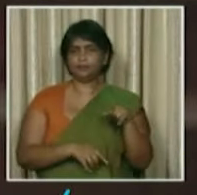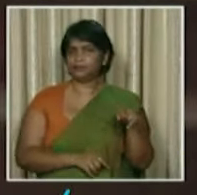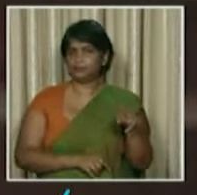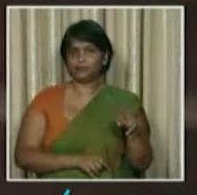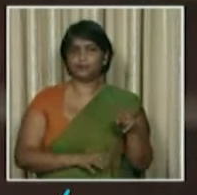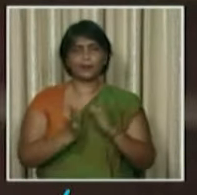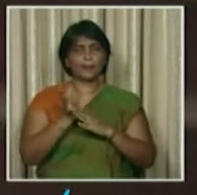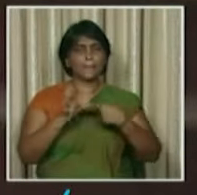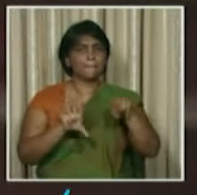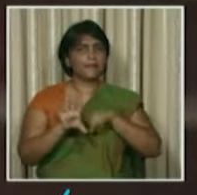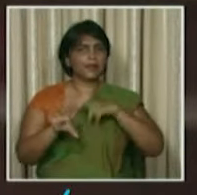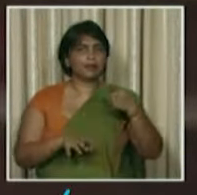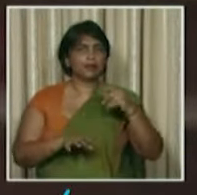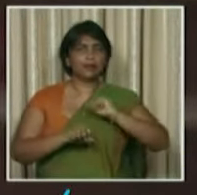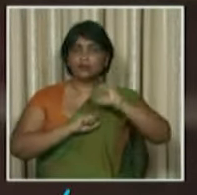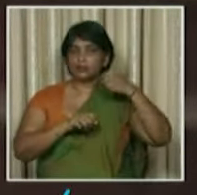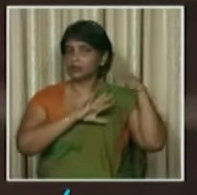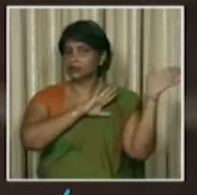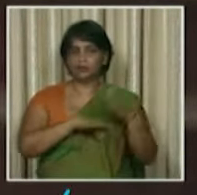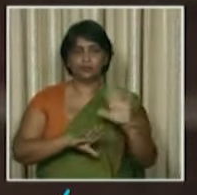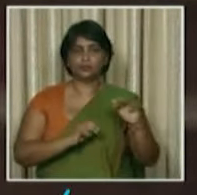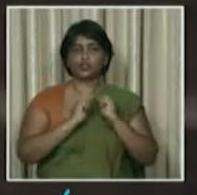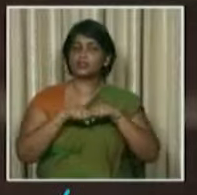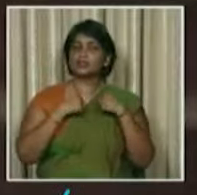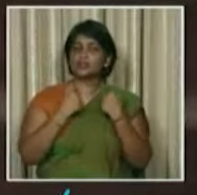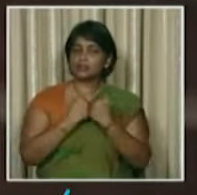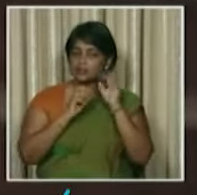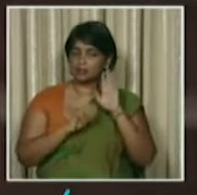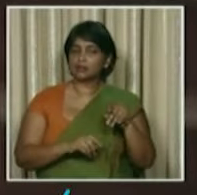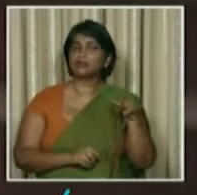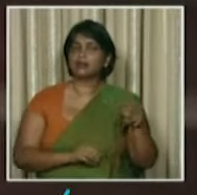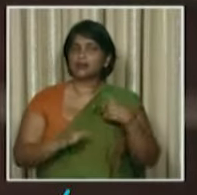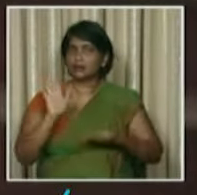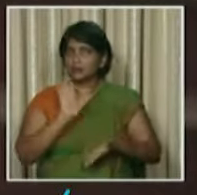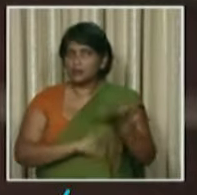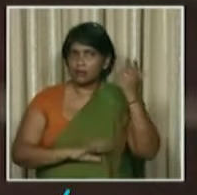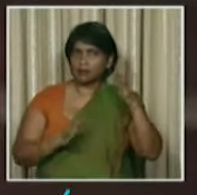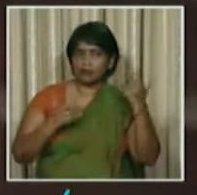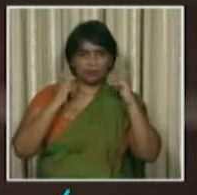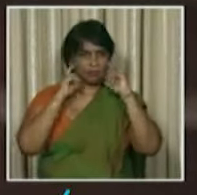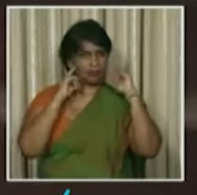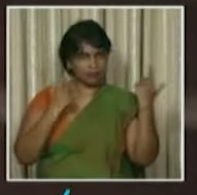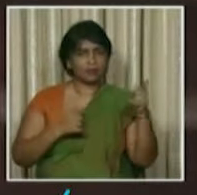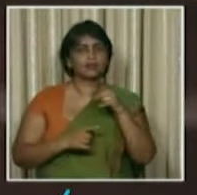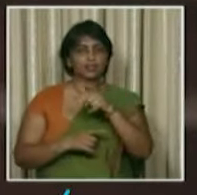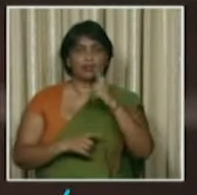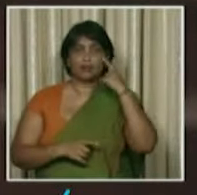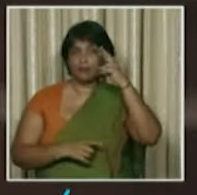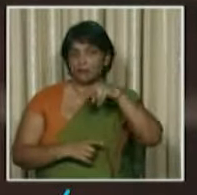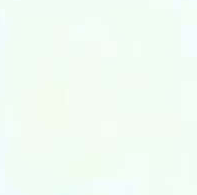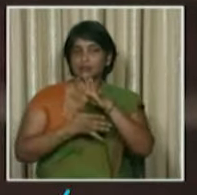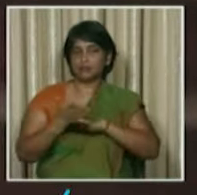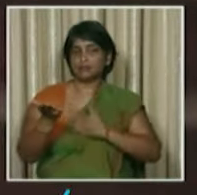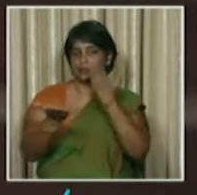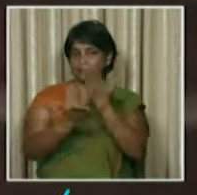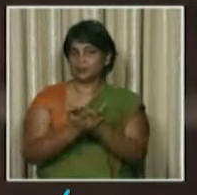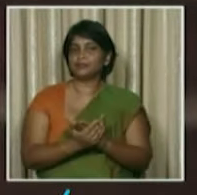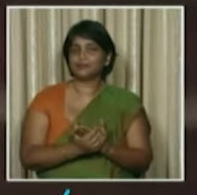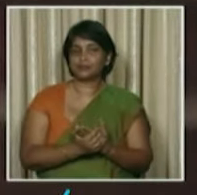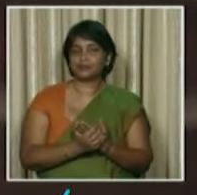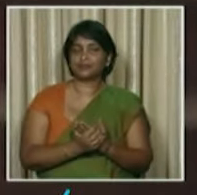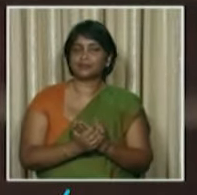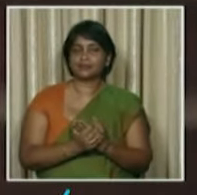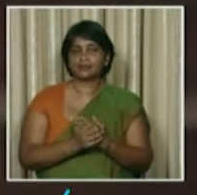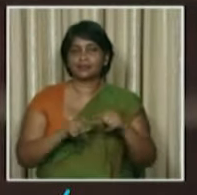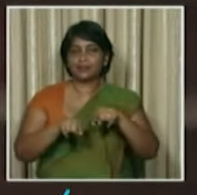මැයි රැලියකට කිසිම අවසරයක් දීලා නැහැ. වෘත්තීය සමිති මට්ටමින් යනවද නැද්ද කියලා දන්නේ නැහැ. මම හිතනවා මෙතුමා කිව්වා එතුමාගේ විශ්වාසයෙන් සේ පෙත්සම් දෙන්න කියලා. රෙකෝඩින් ආපුවම